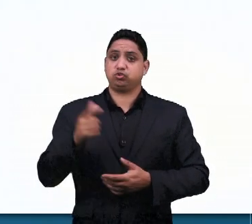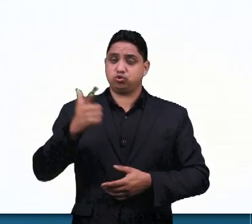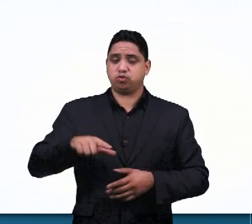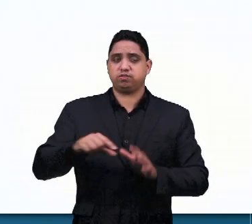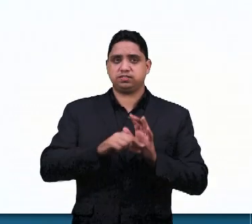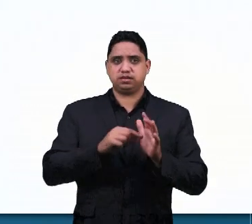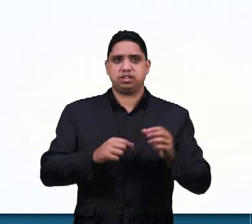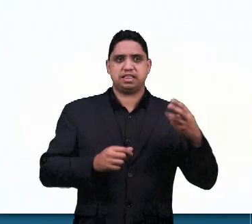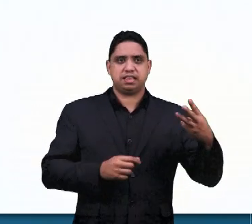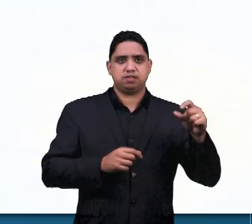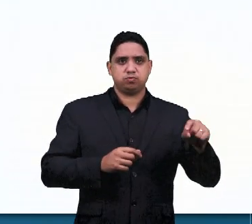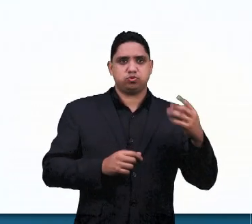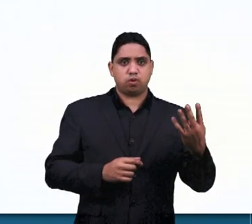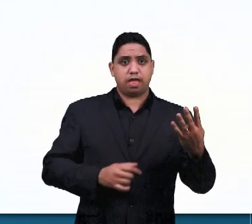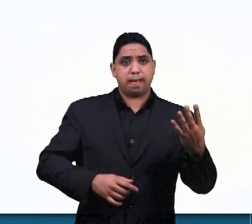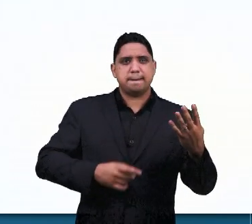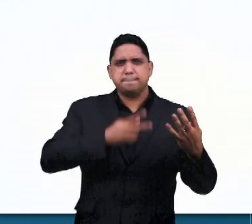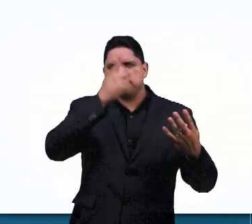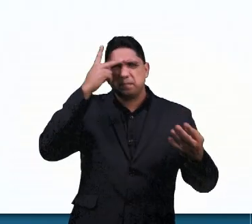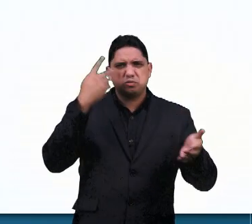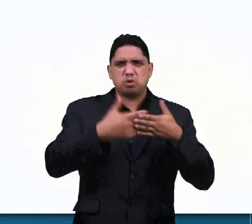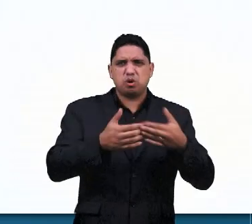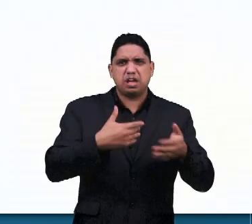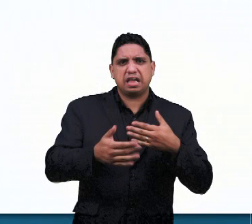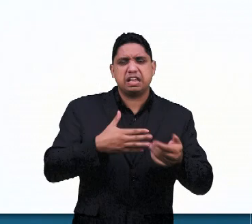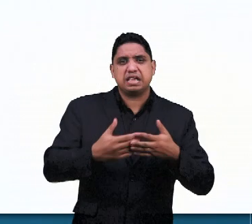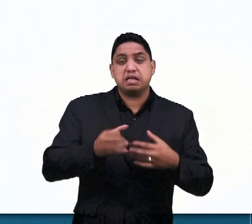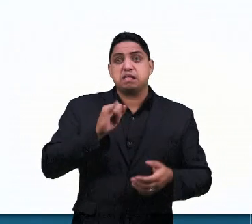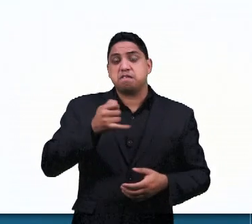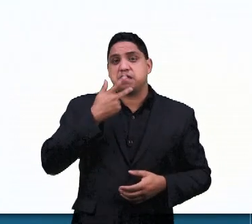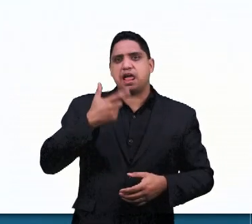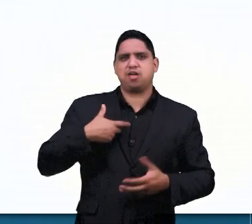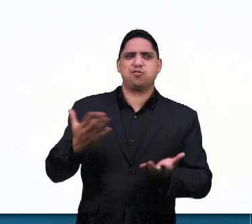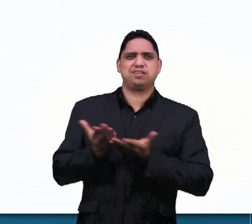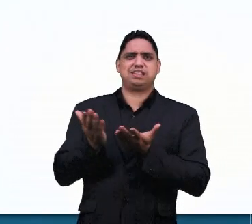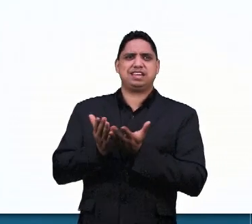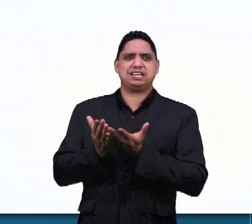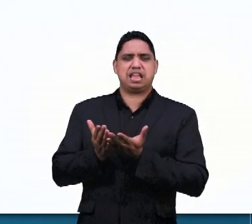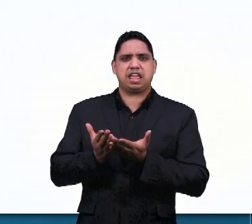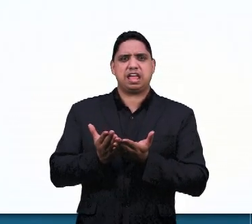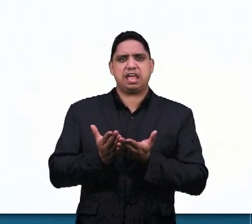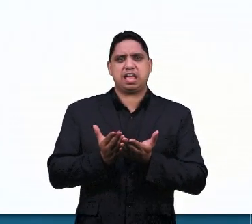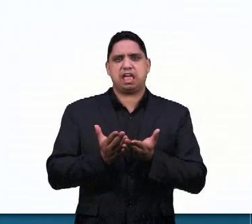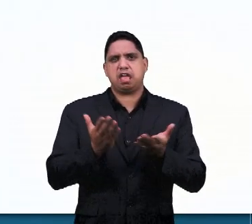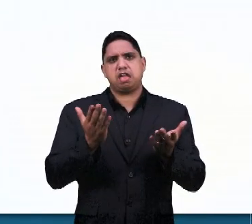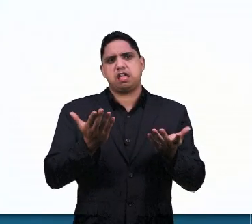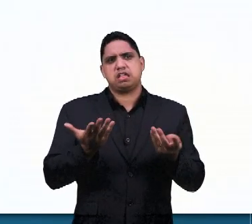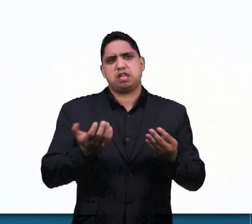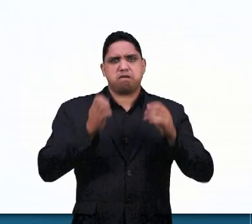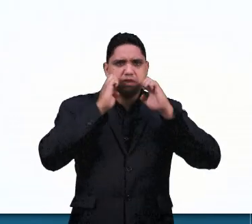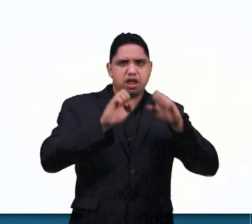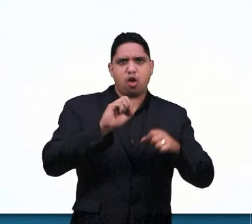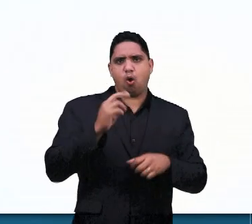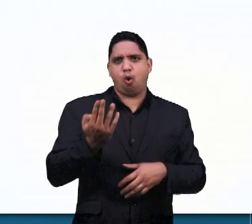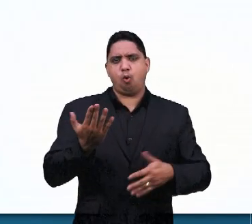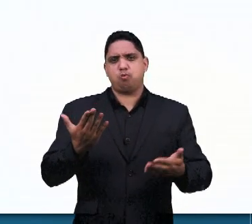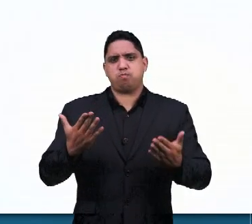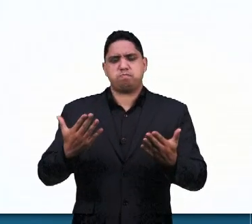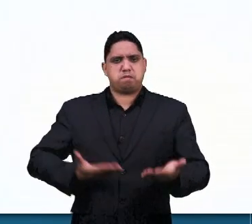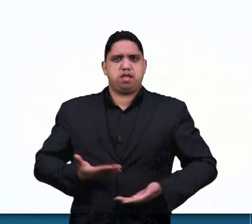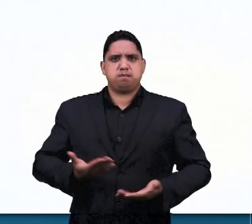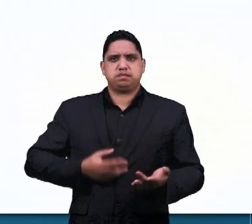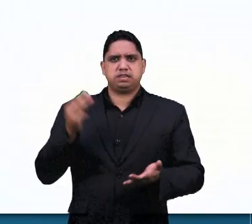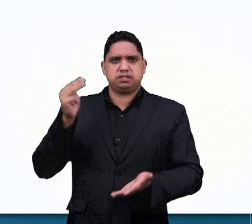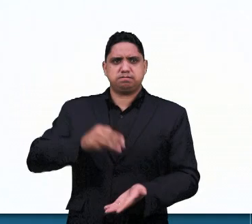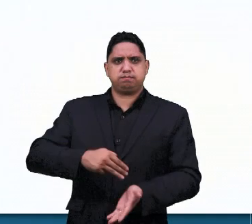3.4. Une personne, n'importe laquelle, même qu'elle se dise chrétienne ou évangélique ou membre de l'église